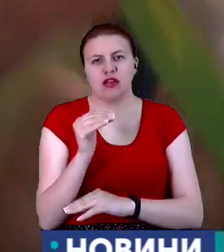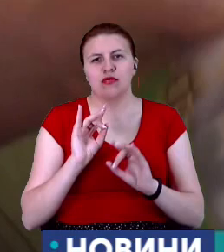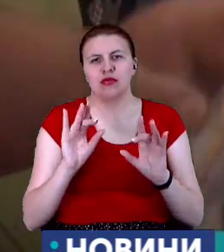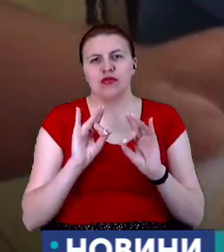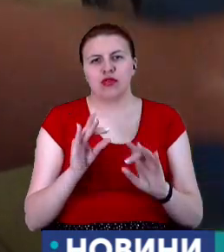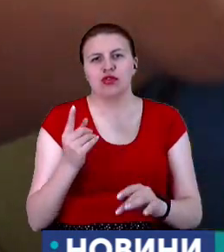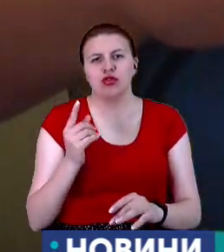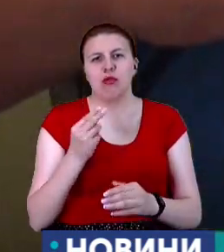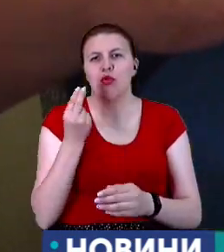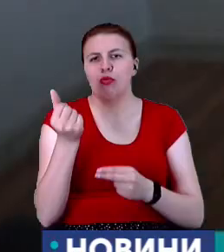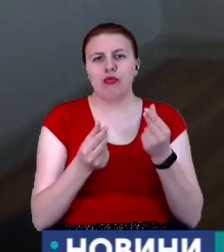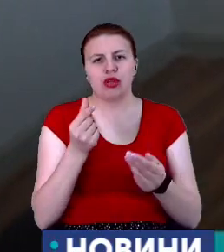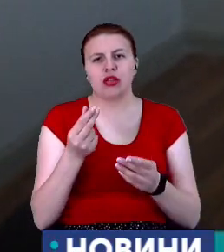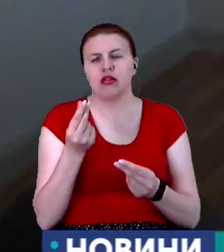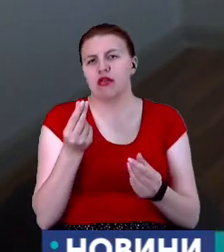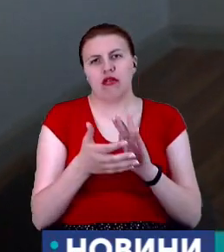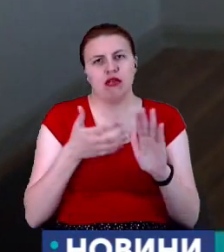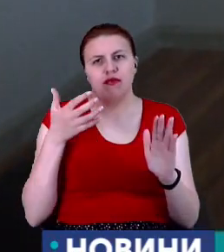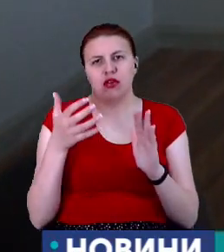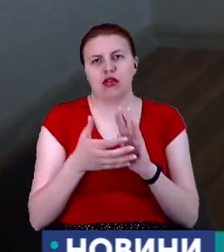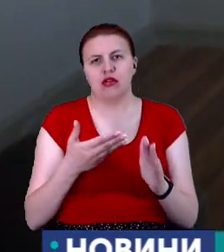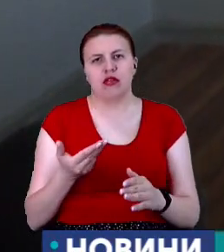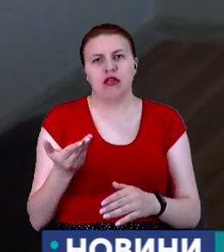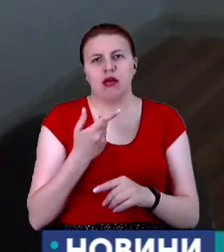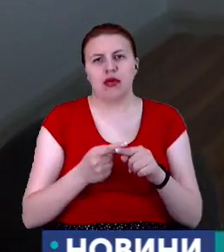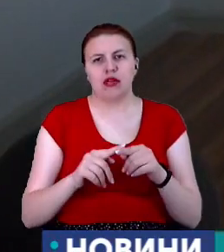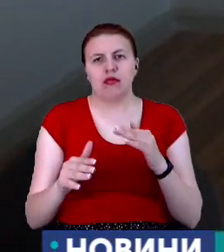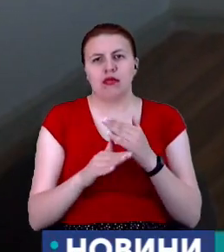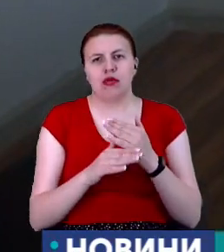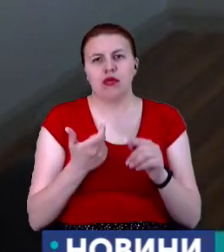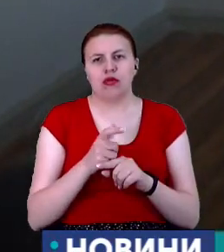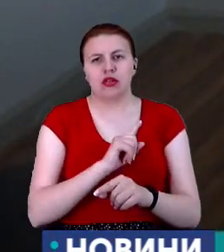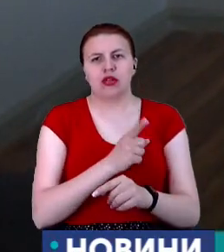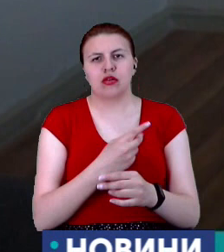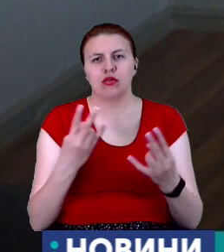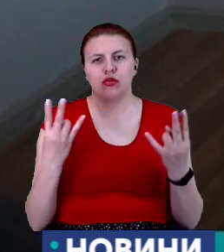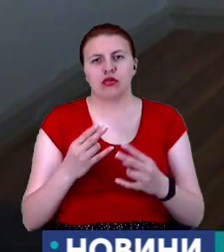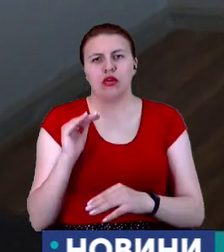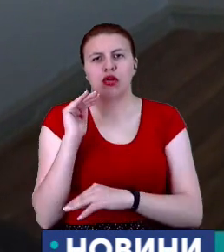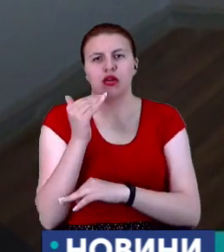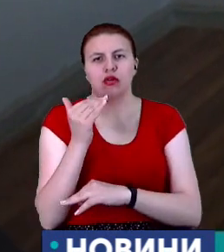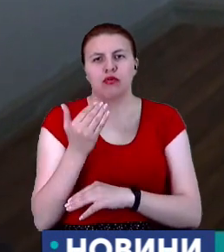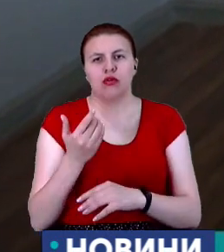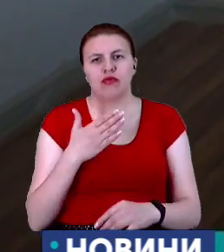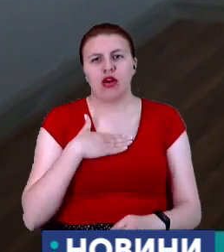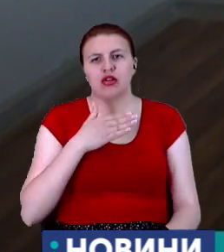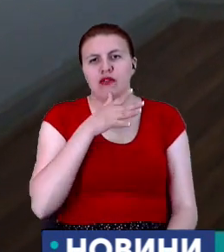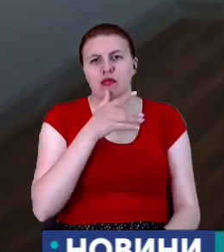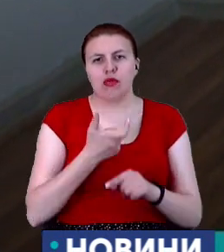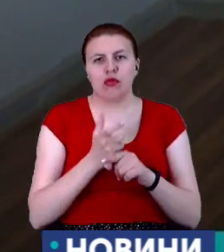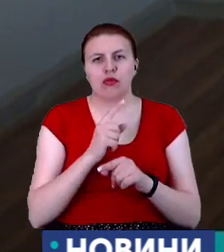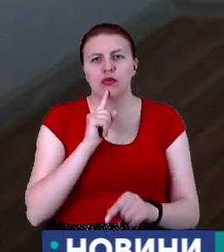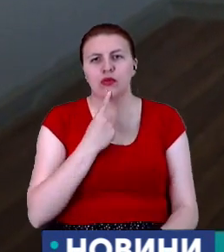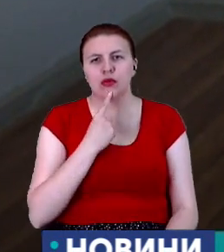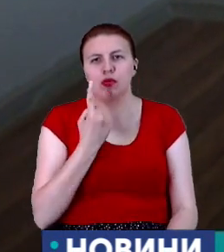першокласника, в сім'ї не вистачає. Нам эта помощь была очень сильно нужна, так как ребенка очень, в наше время очень трудно собрать для 1-го класса,